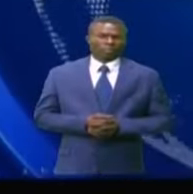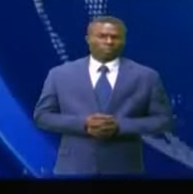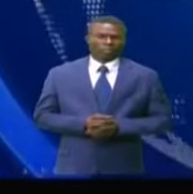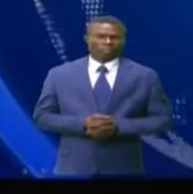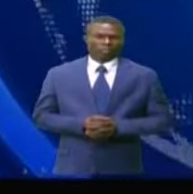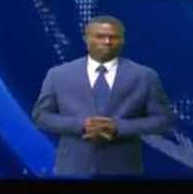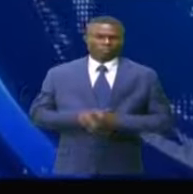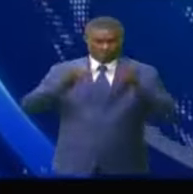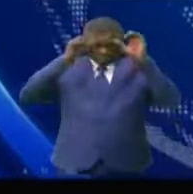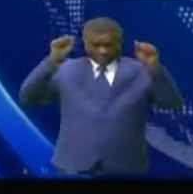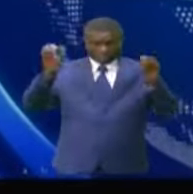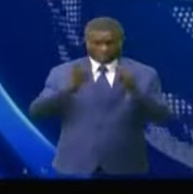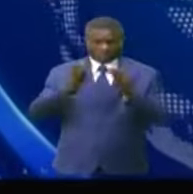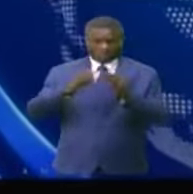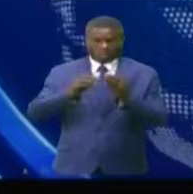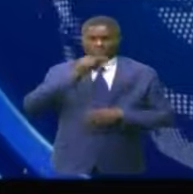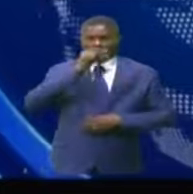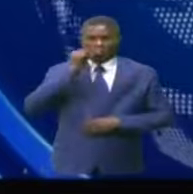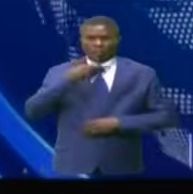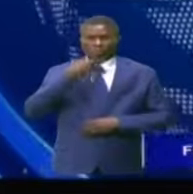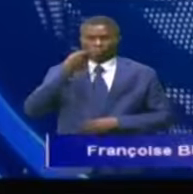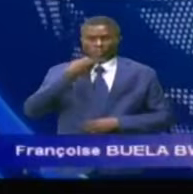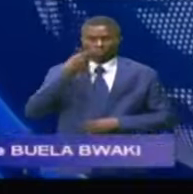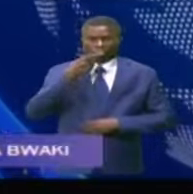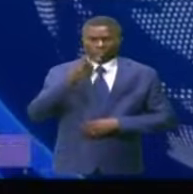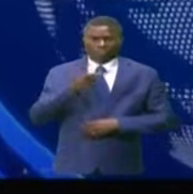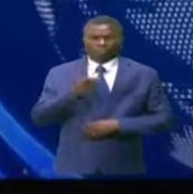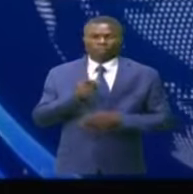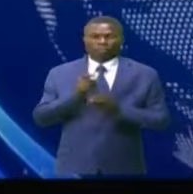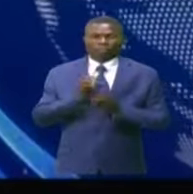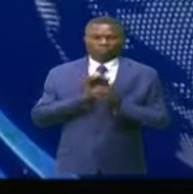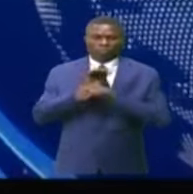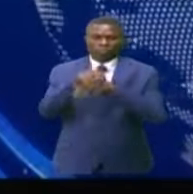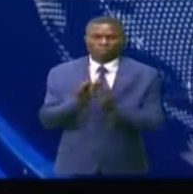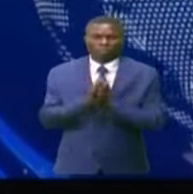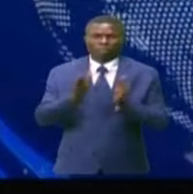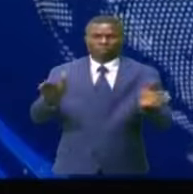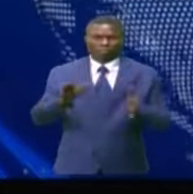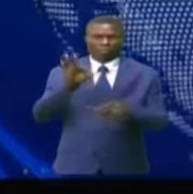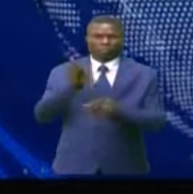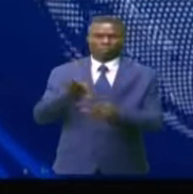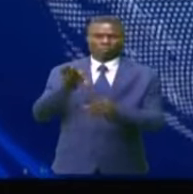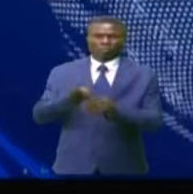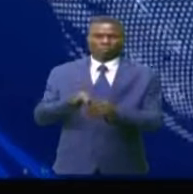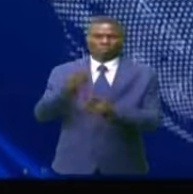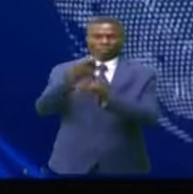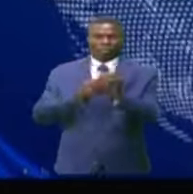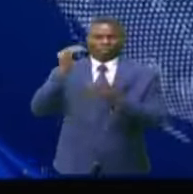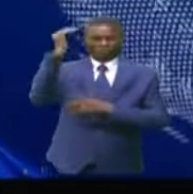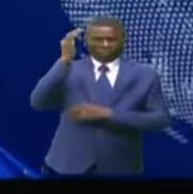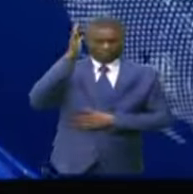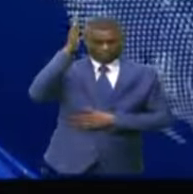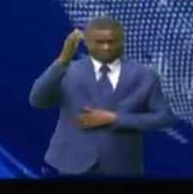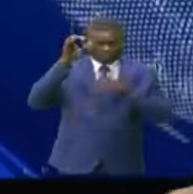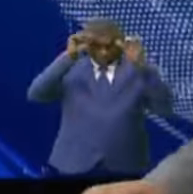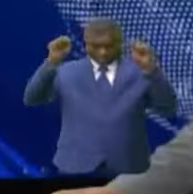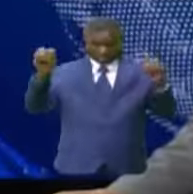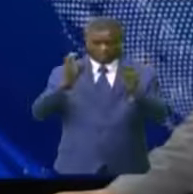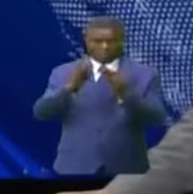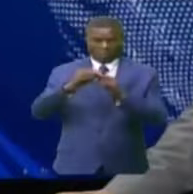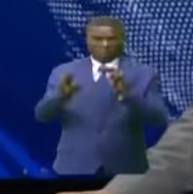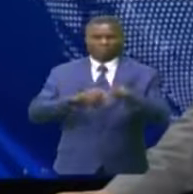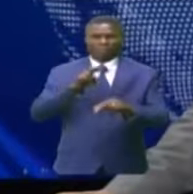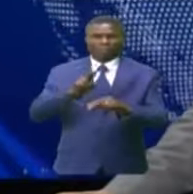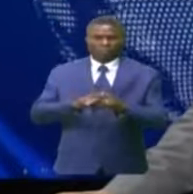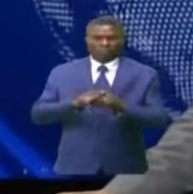Christophe Mbosso s'est exprimé sur l'inclusivité des élections de décembre prochain. Le président de l'Assemblée